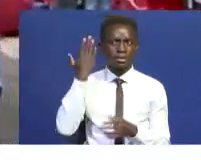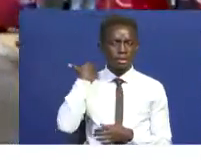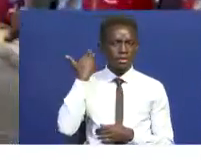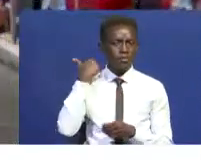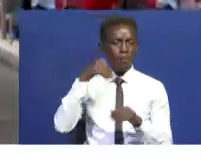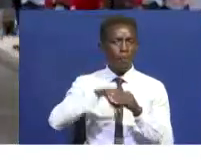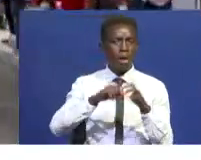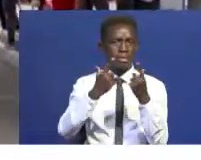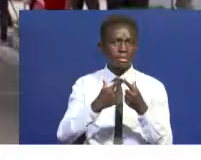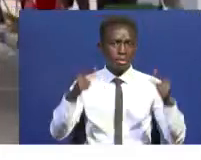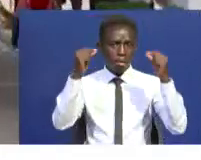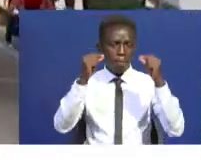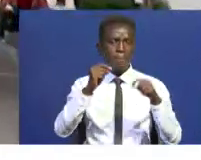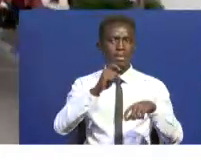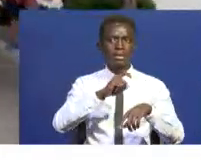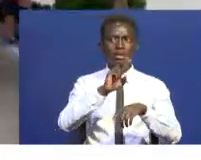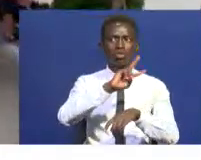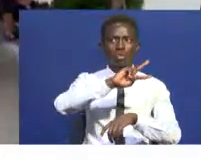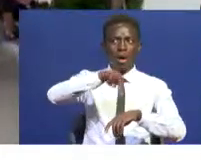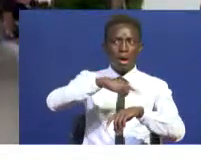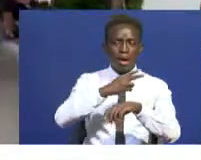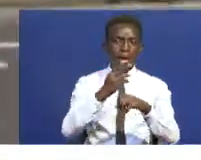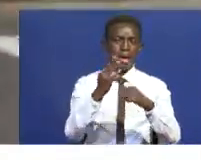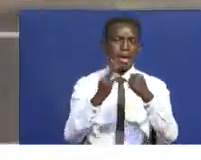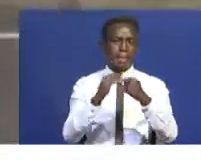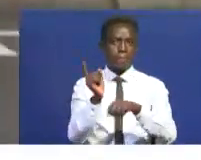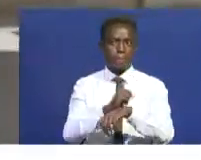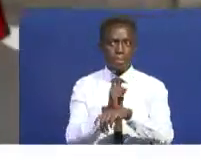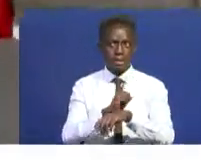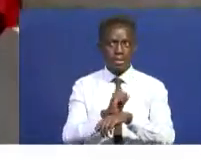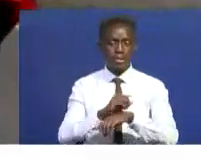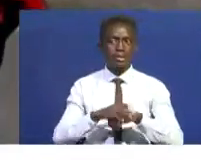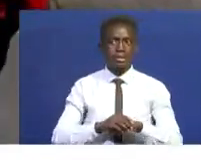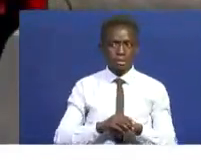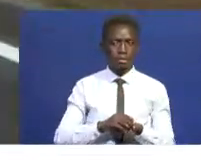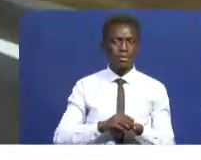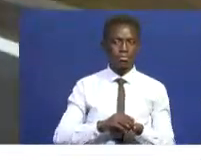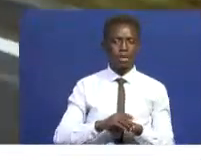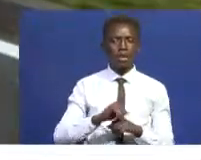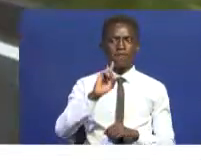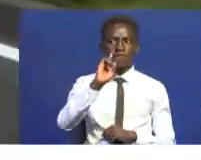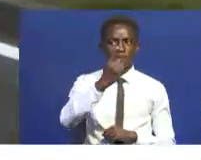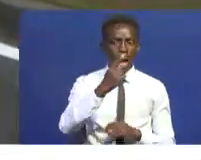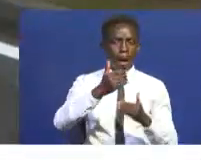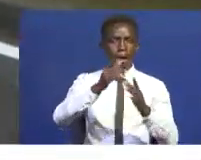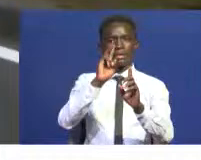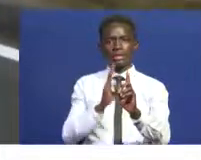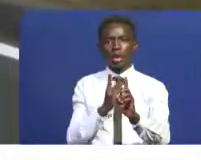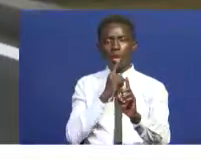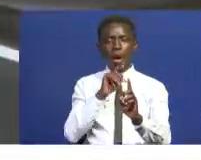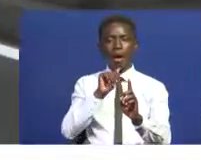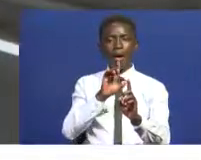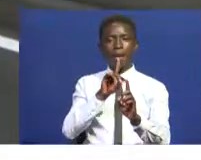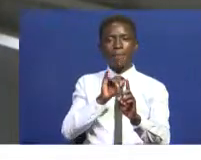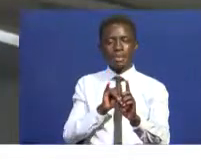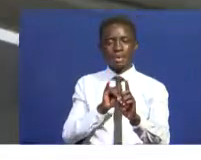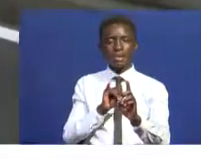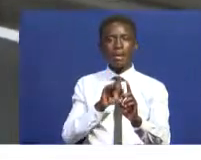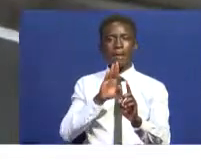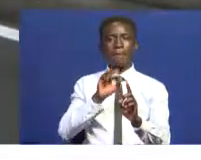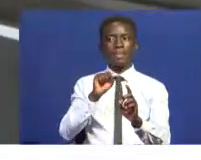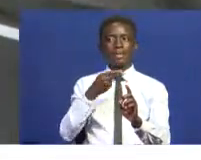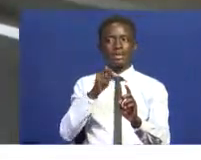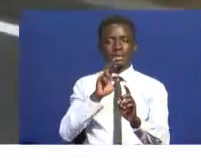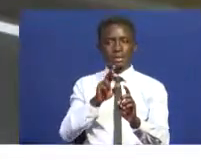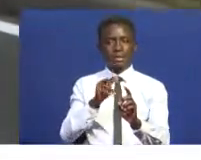saa 2 dakika 8 na sekunde 38 mbele ya Abdi Negeye wa Uholanzi na Bashir Abdi wa Ubelgiji